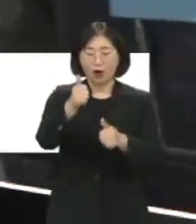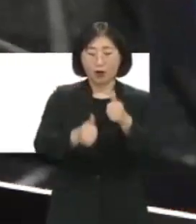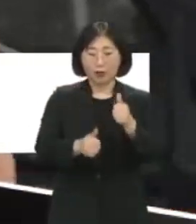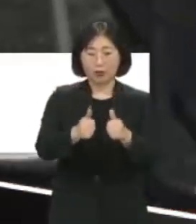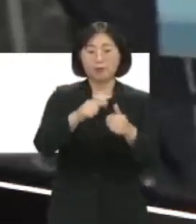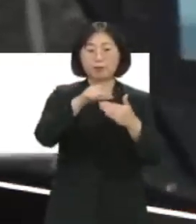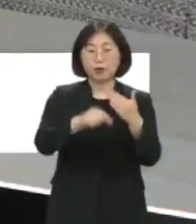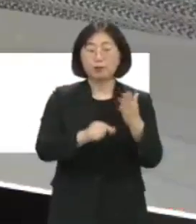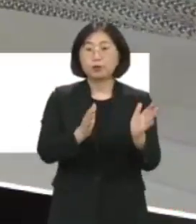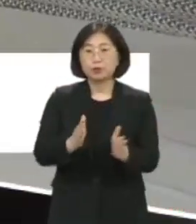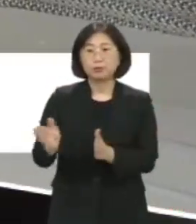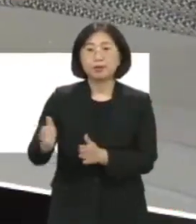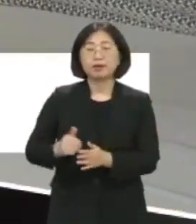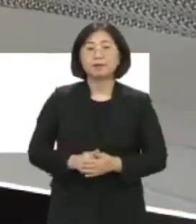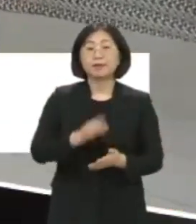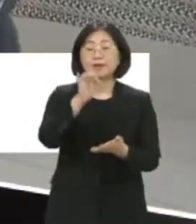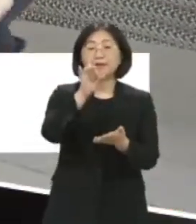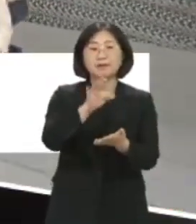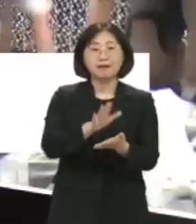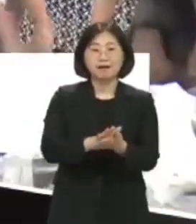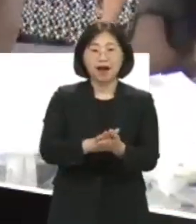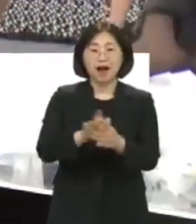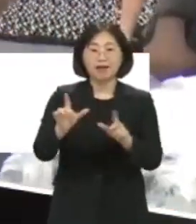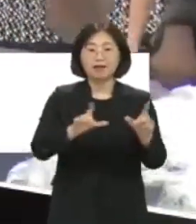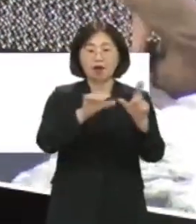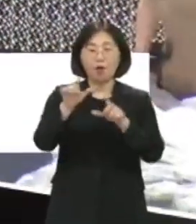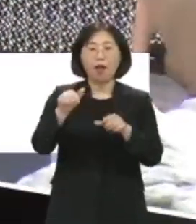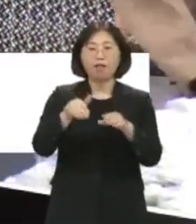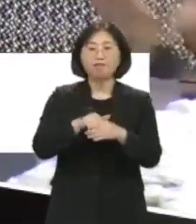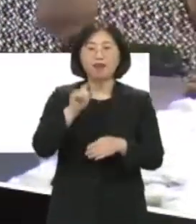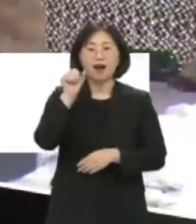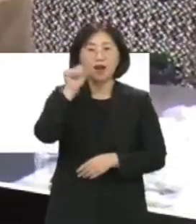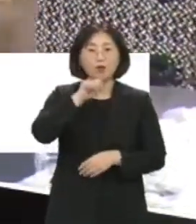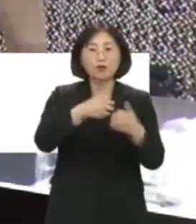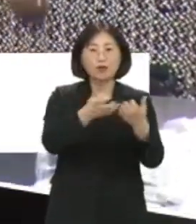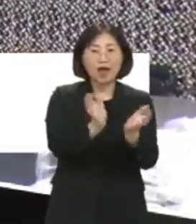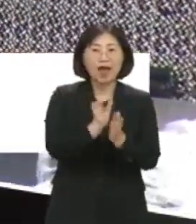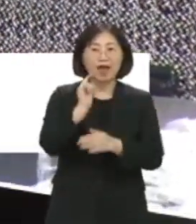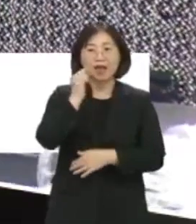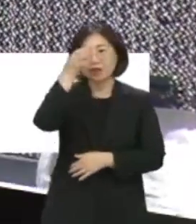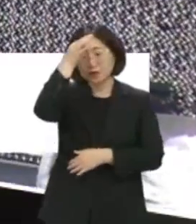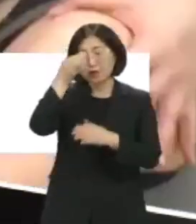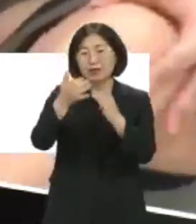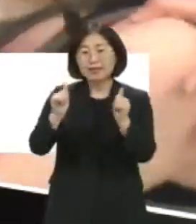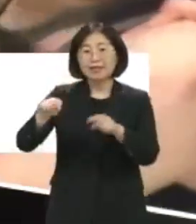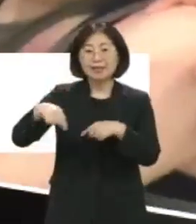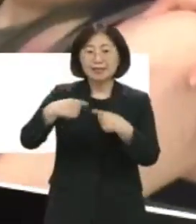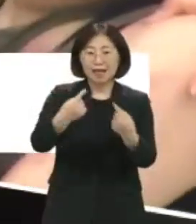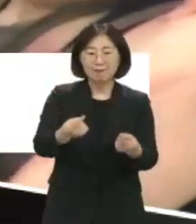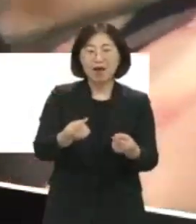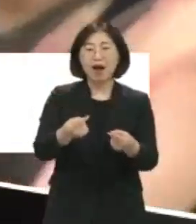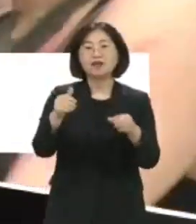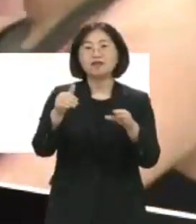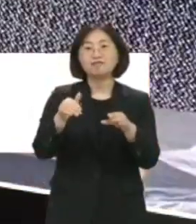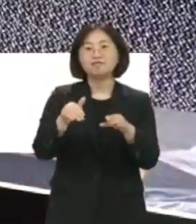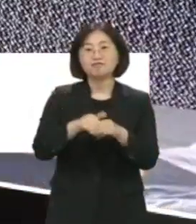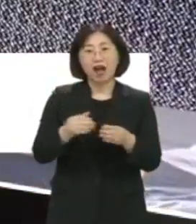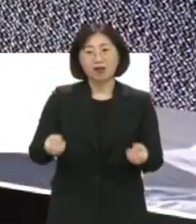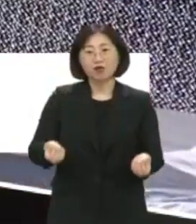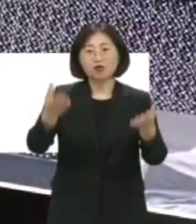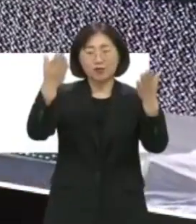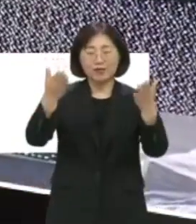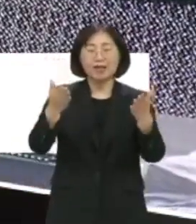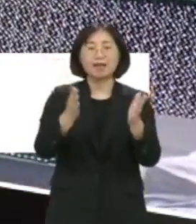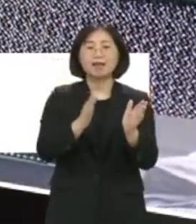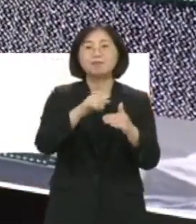했으며 그리고 천안 생활문화 동호회 및 예술인들이 참여하는 생활문화 페스티벌 및 그 다양한 프린지